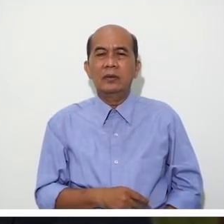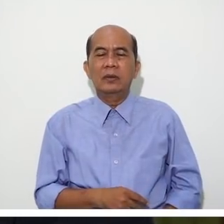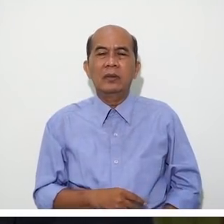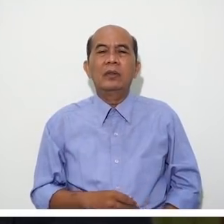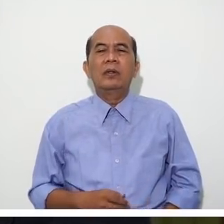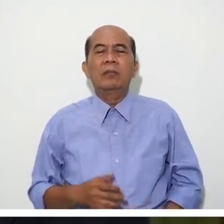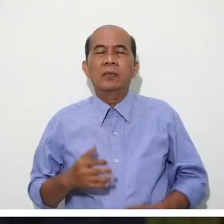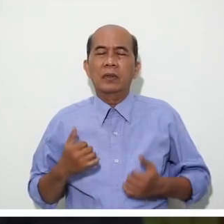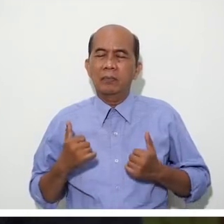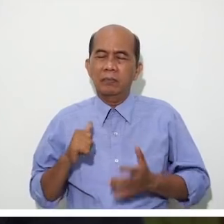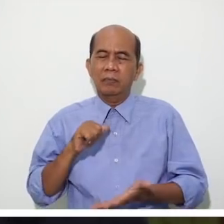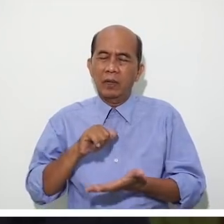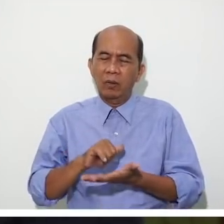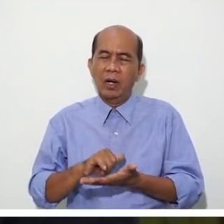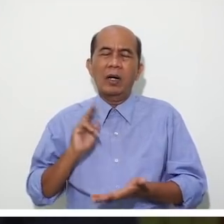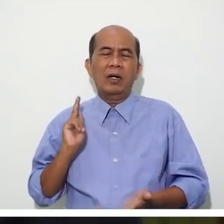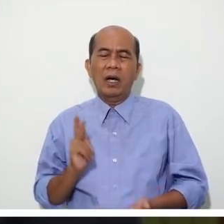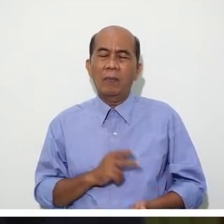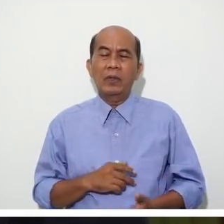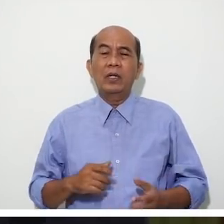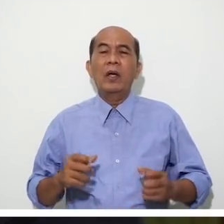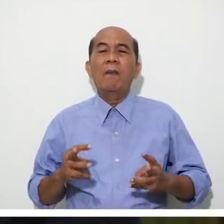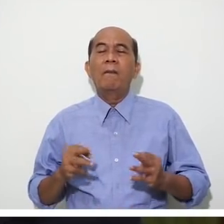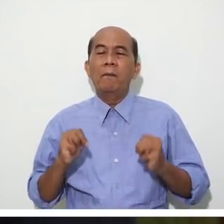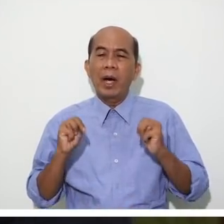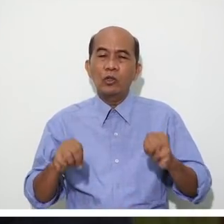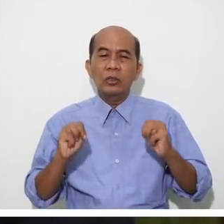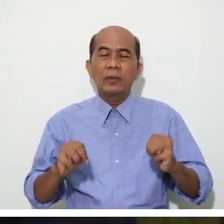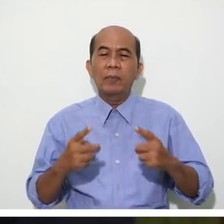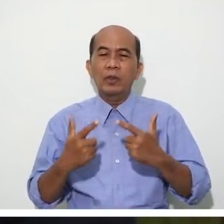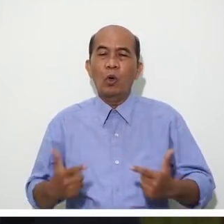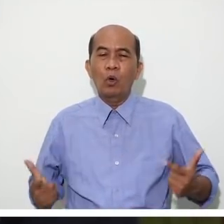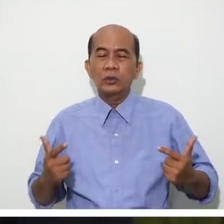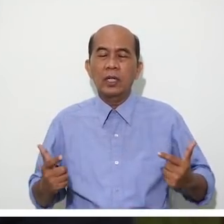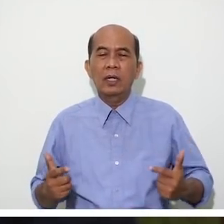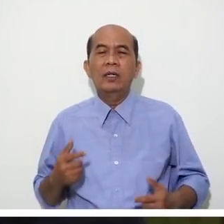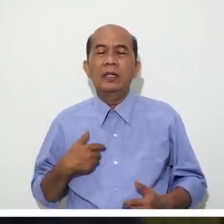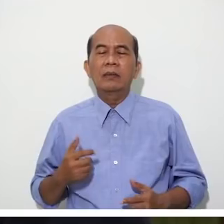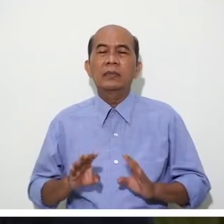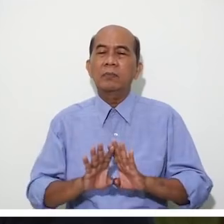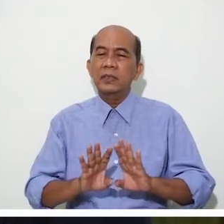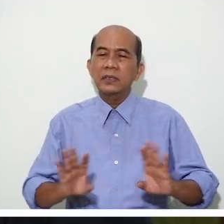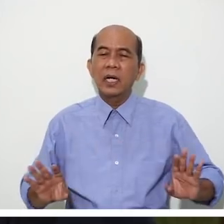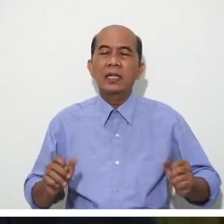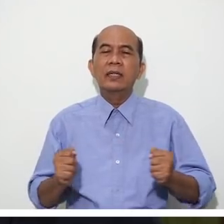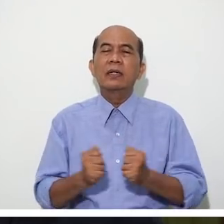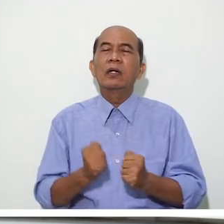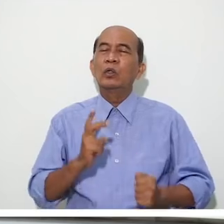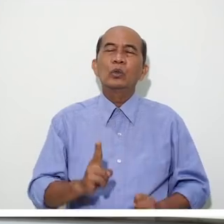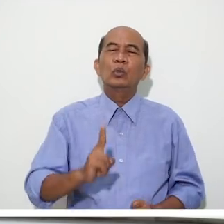bahwa kami adalah manusia-manusia berdosa yang justru Engkau selamatkan pada saat kami mengalami keterpisahan dengan Allah.